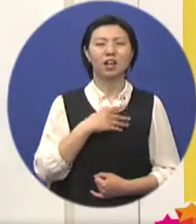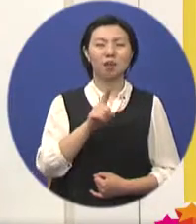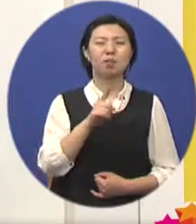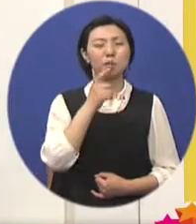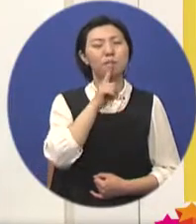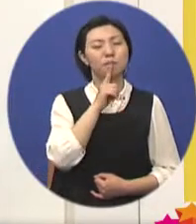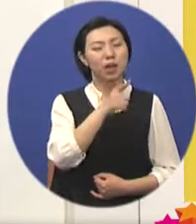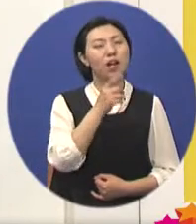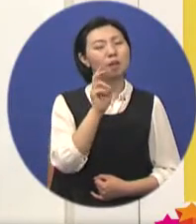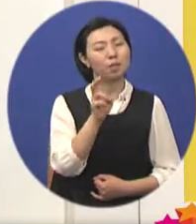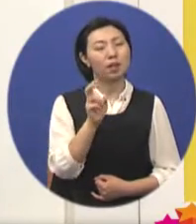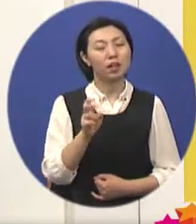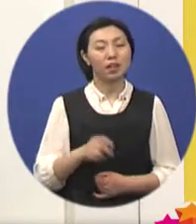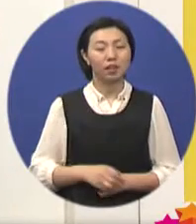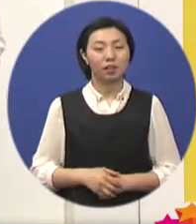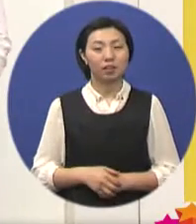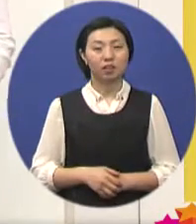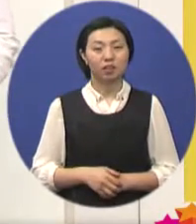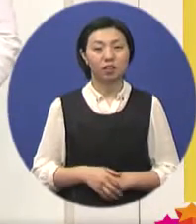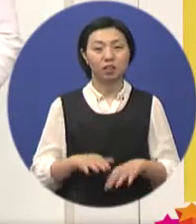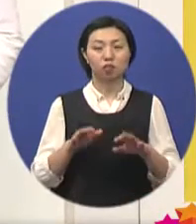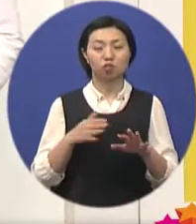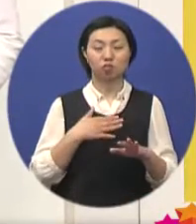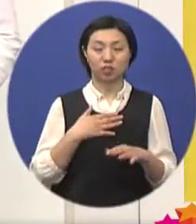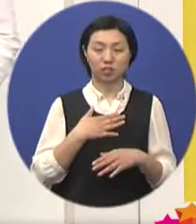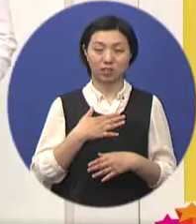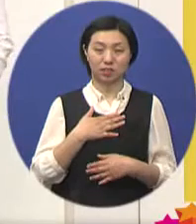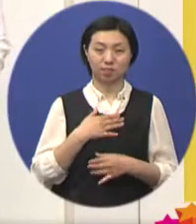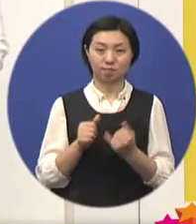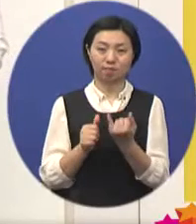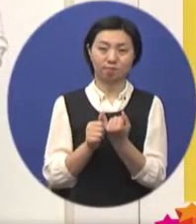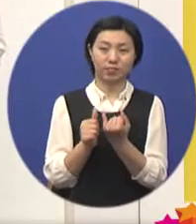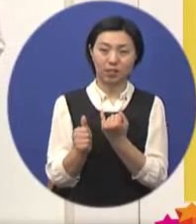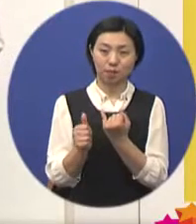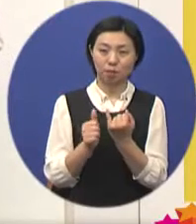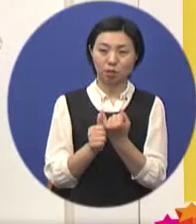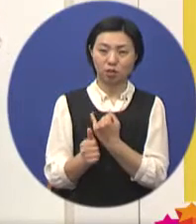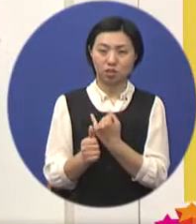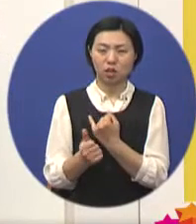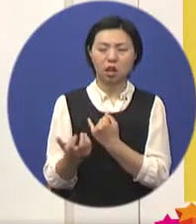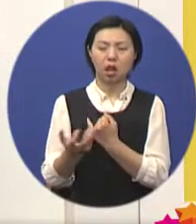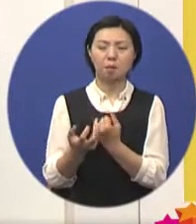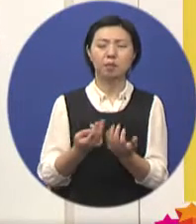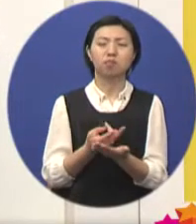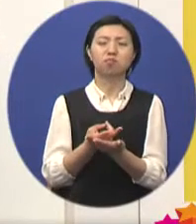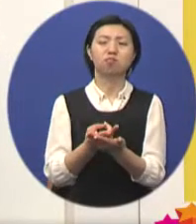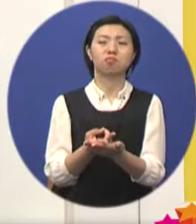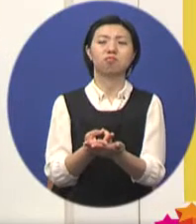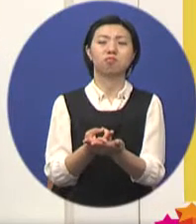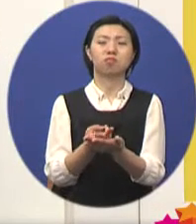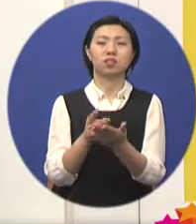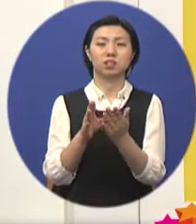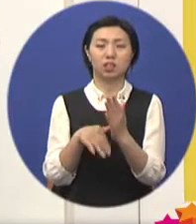봐. 다른 우리 노래 부르셔서. 저기 영감님이 네. 이렇게 아파갖고 누워 있을 때 네.